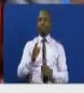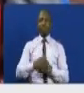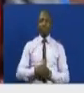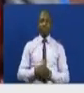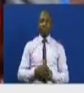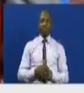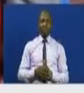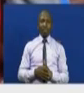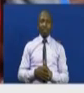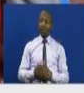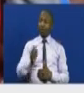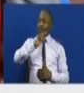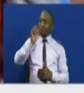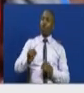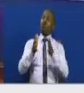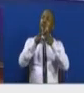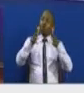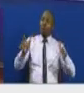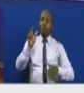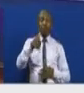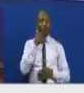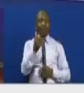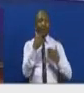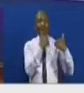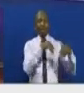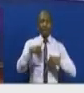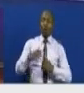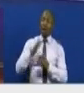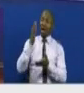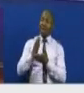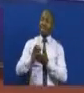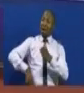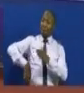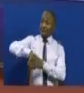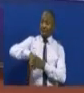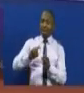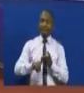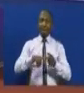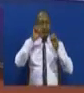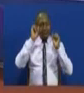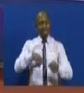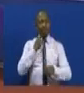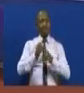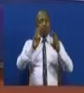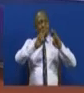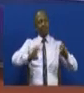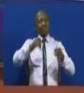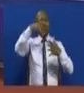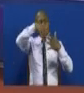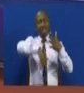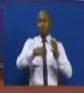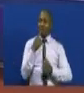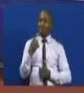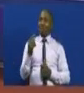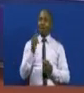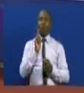Okay, hilo ni swali kubwa kwa wanahabari za michezo husani kandanda hapa nchini Tanzania. Lazima wafanye utafiti wa kina. Zinasemwa sana taarifa hizi